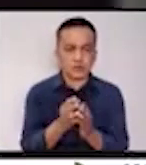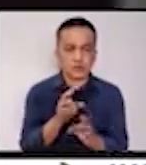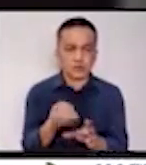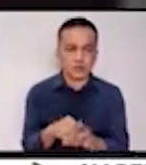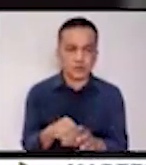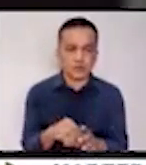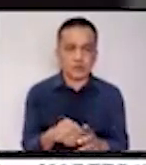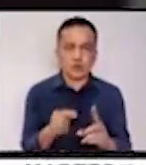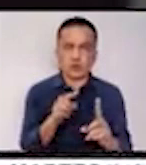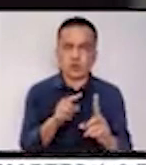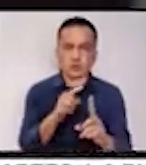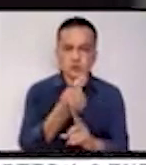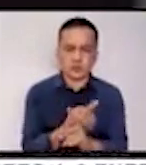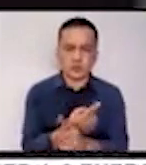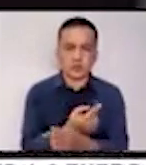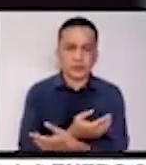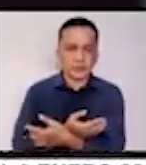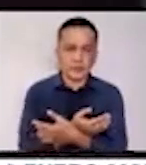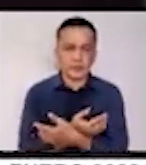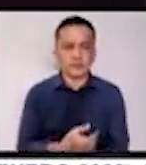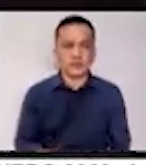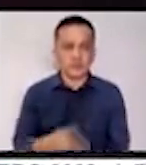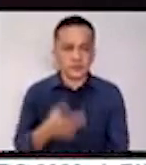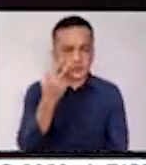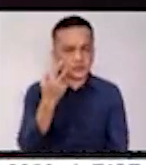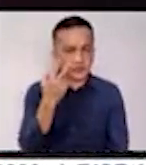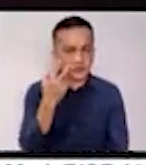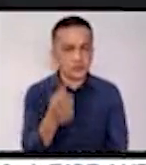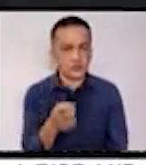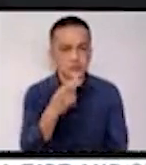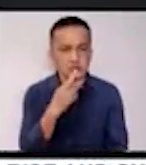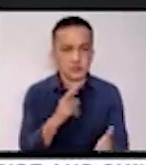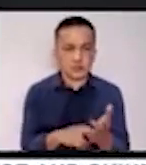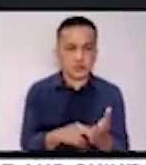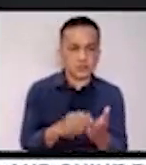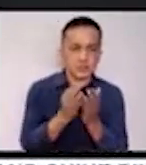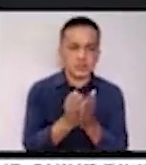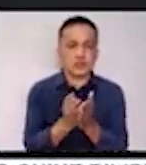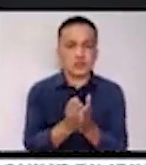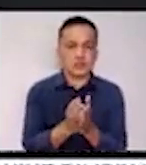1-month-old baby. Inaalam pa kung rehistrado ang naturang bangka na kanilang sinakyan.